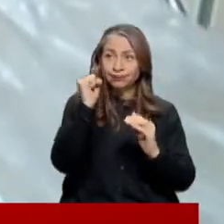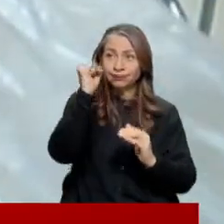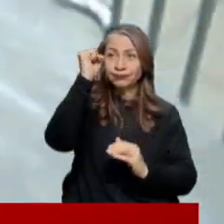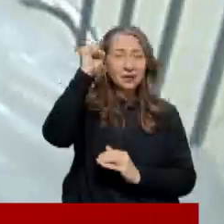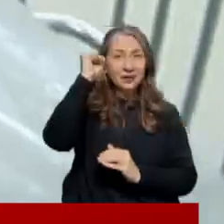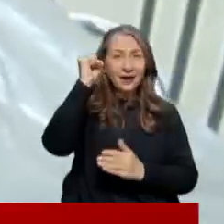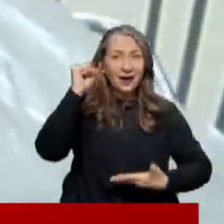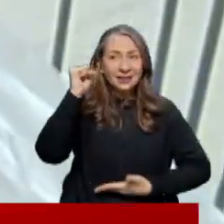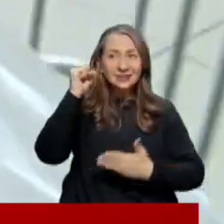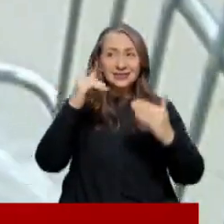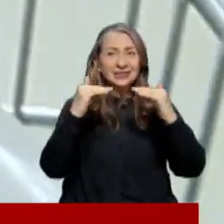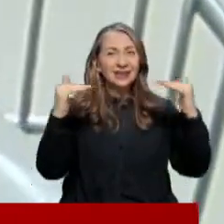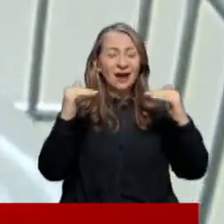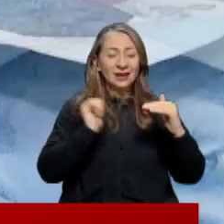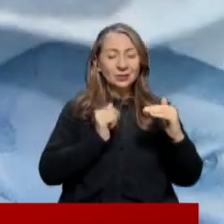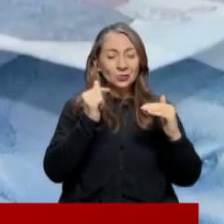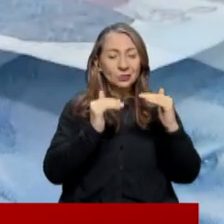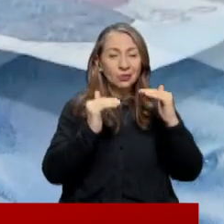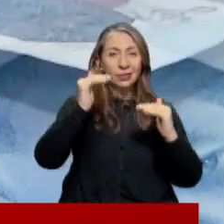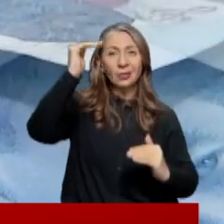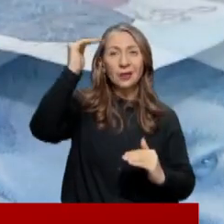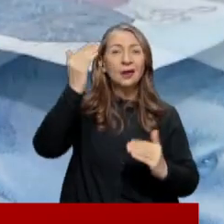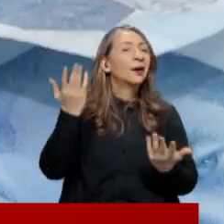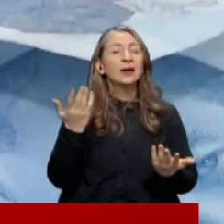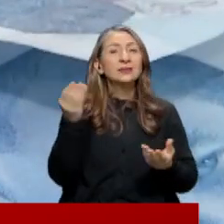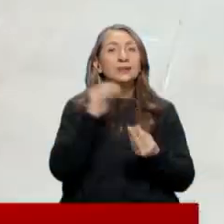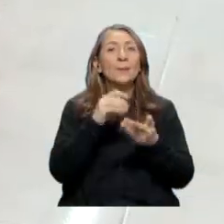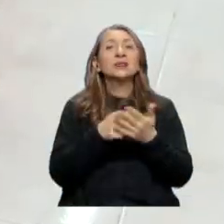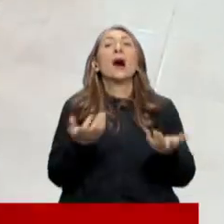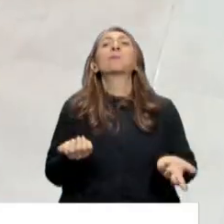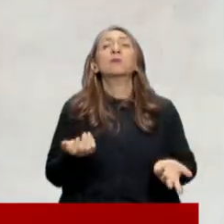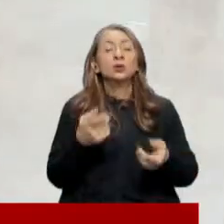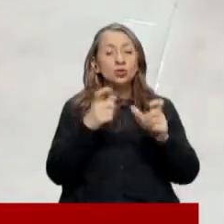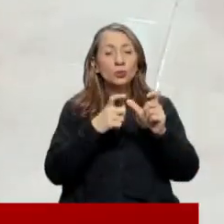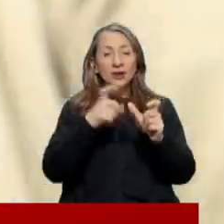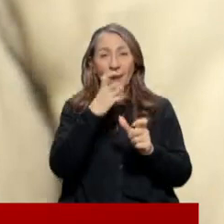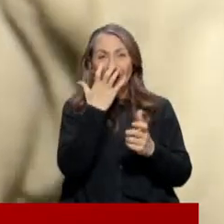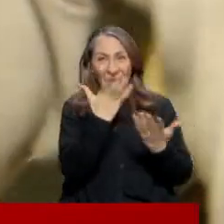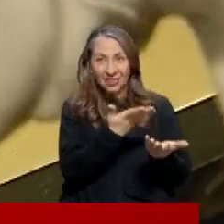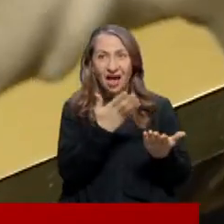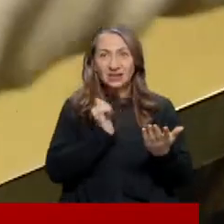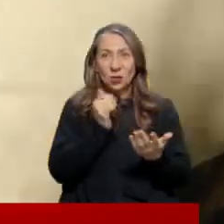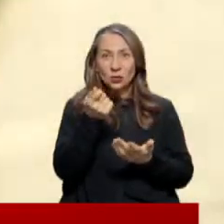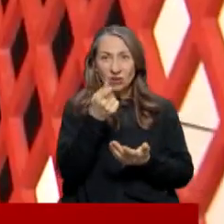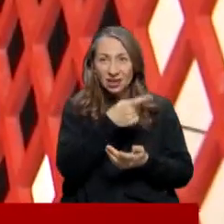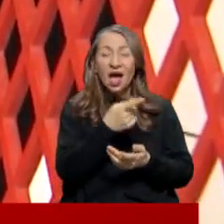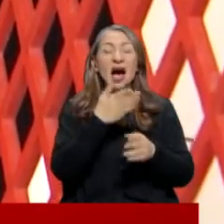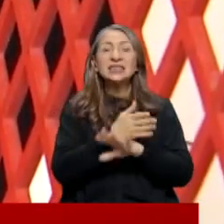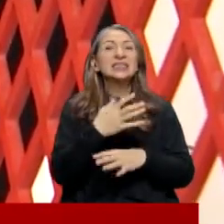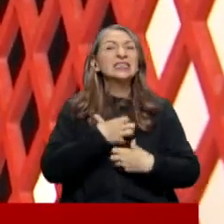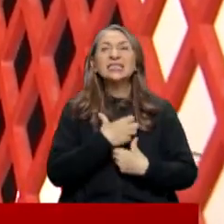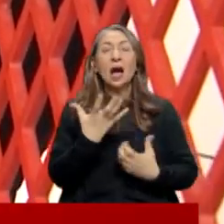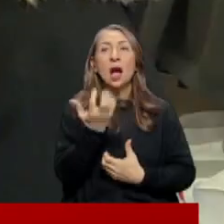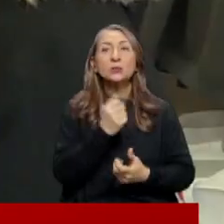artışla aşık sınırı asgari ücreti solladı. Henüz zamlı maaşını alamayan, Şubat ayını bekleyen asgari ücretlinin asıl derdi